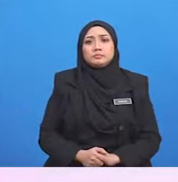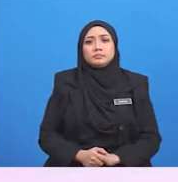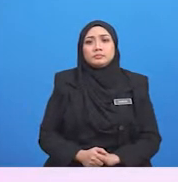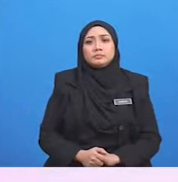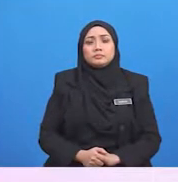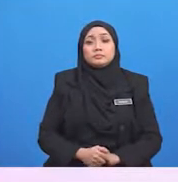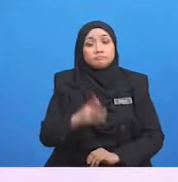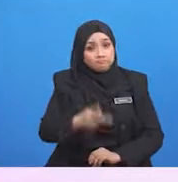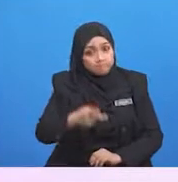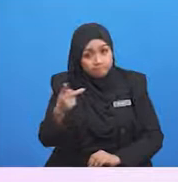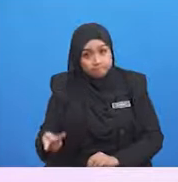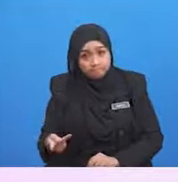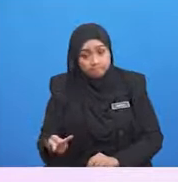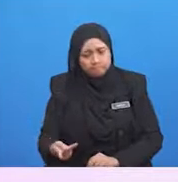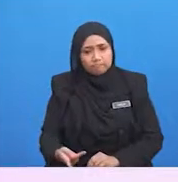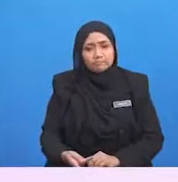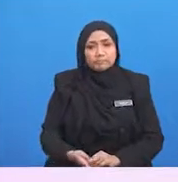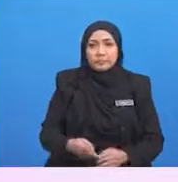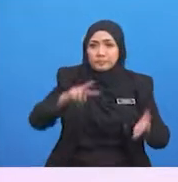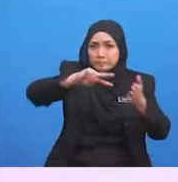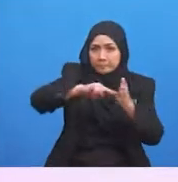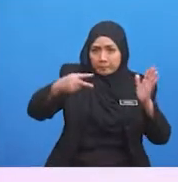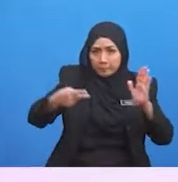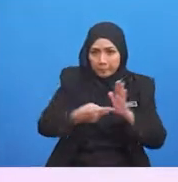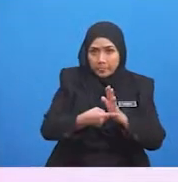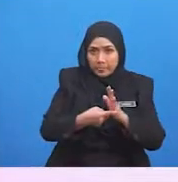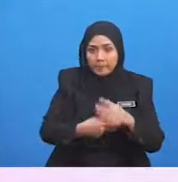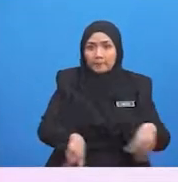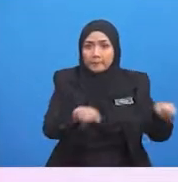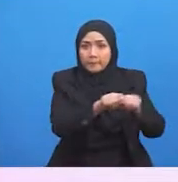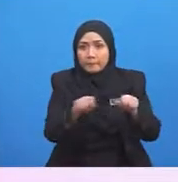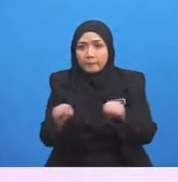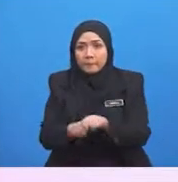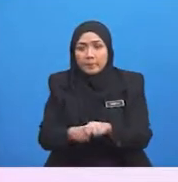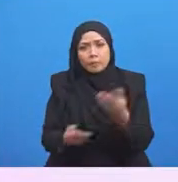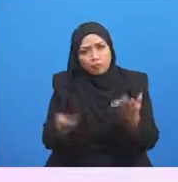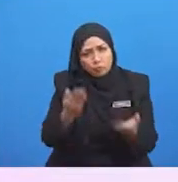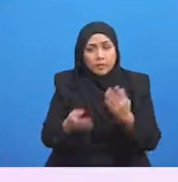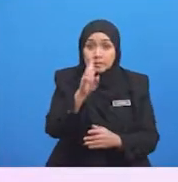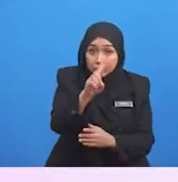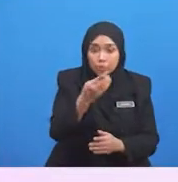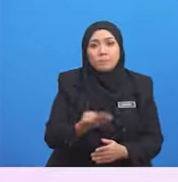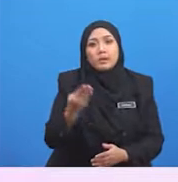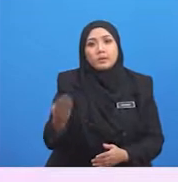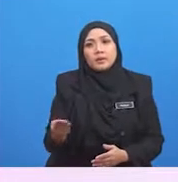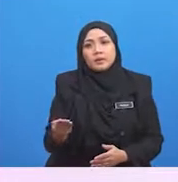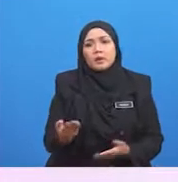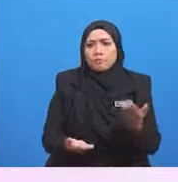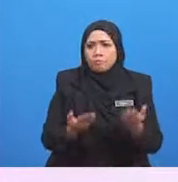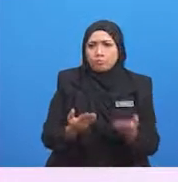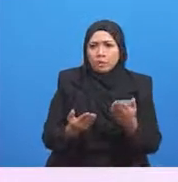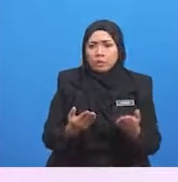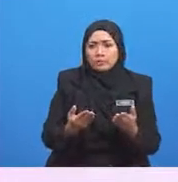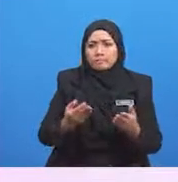produk seperti mana yang dinyatakan tadi boleh jadi satu barang. Mungkin berbentuk objek